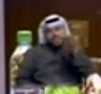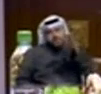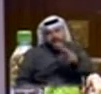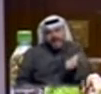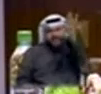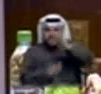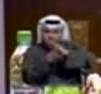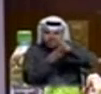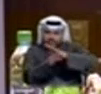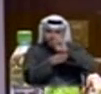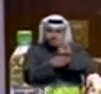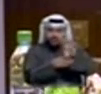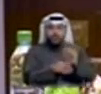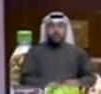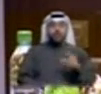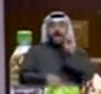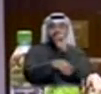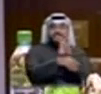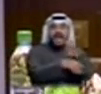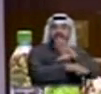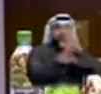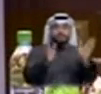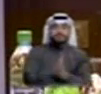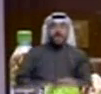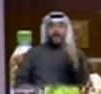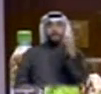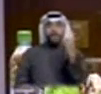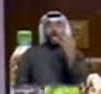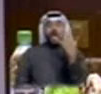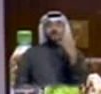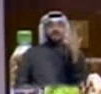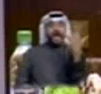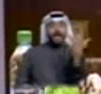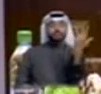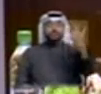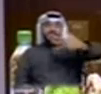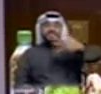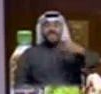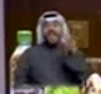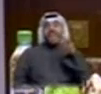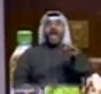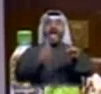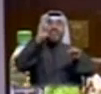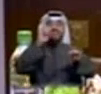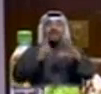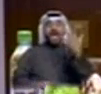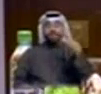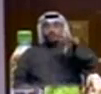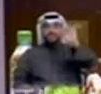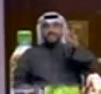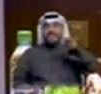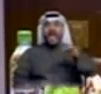وتعليم 95,000 طالب، وغيرها من الأعمال الخيرة التي سطرت على قائمة غنية